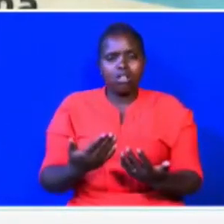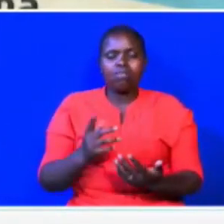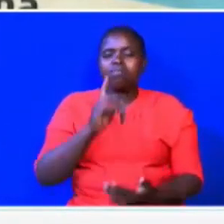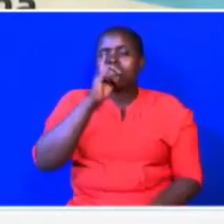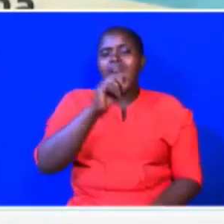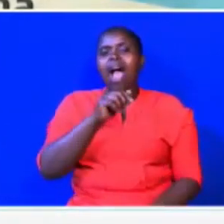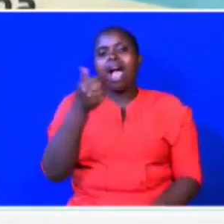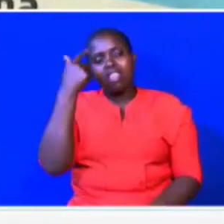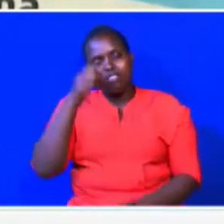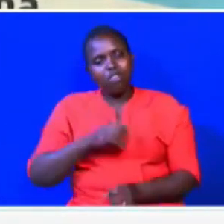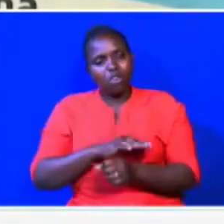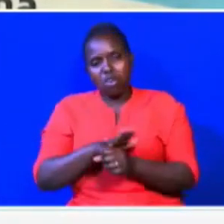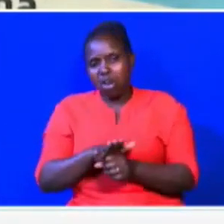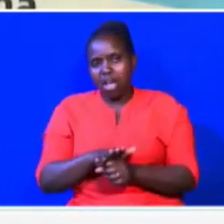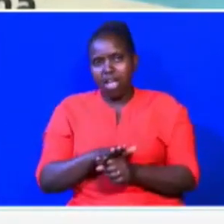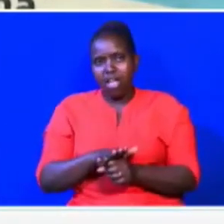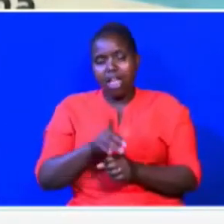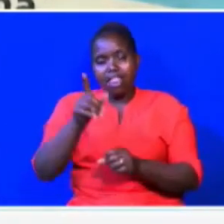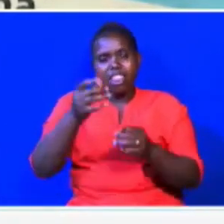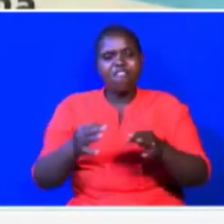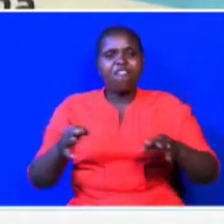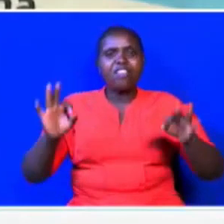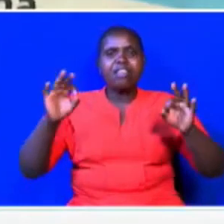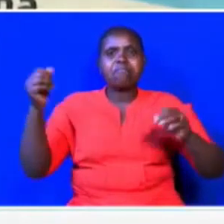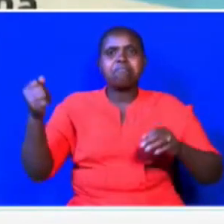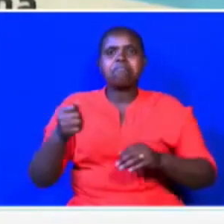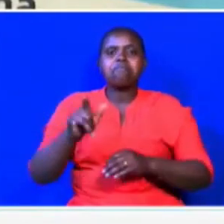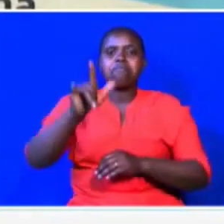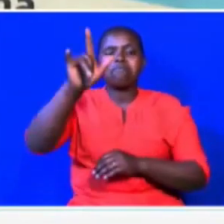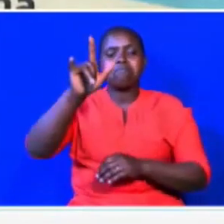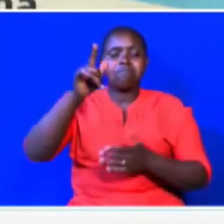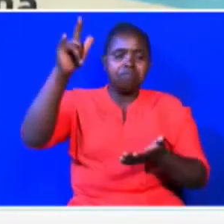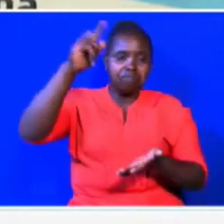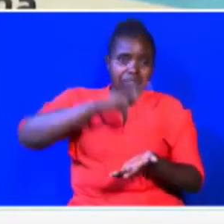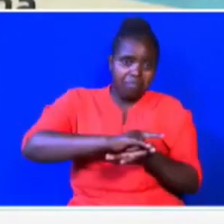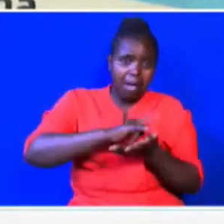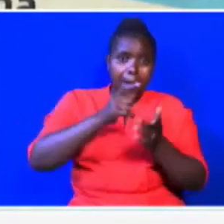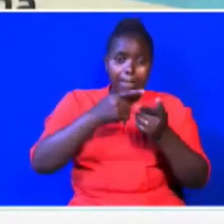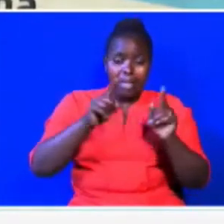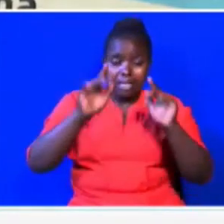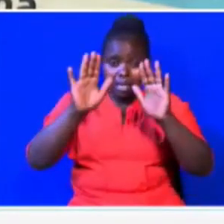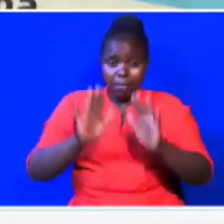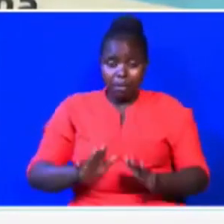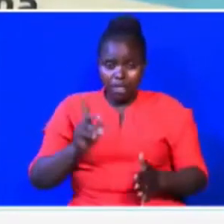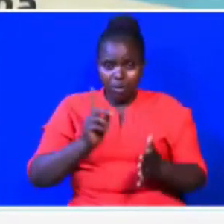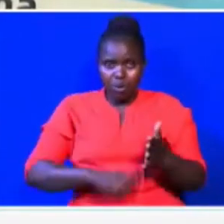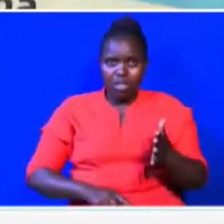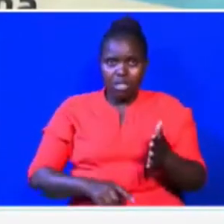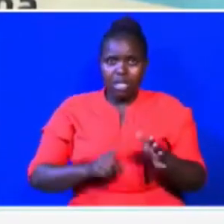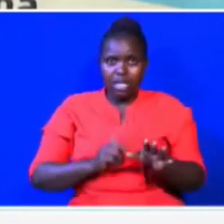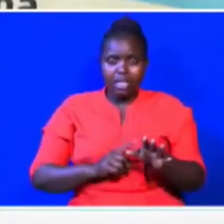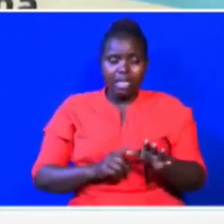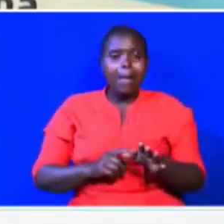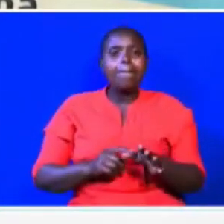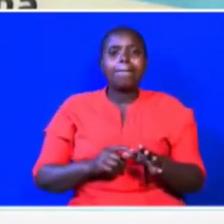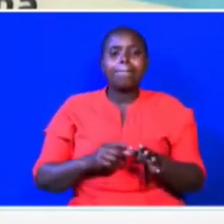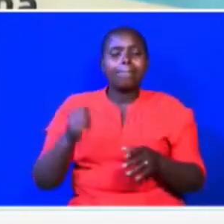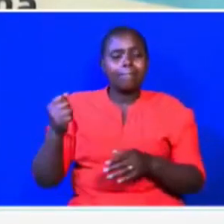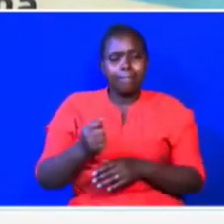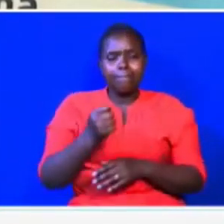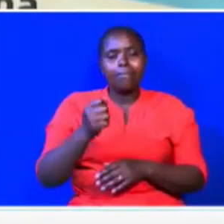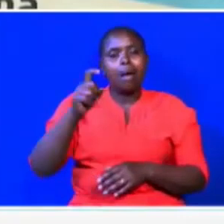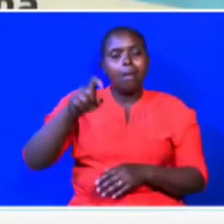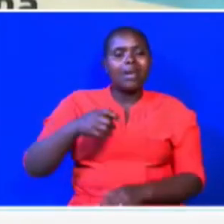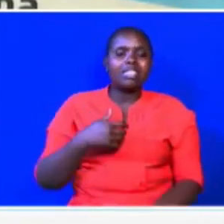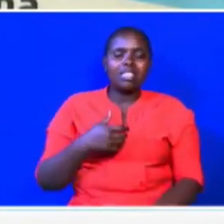test zingine zozote, wako huru kutembea. Ijapokuwa ya kwamba wakati wanatembea vile